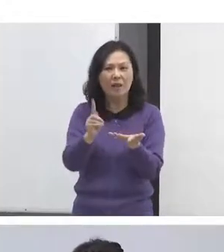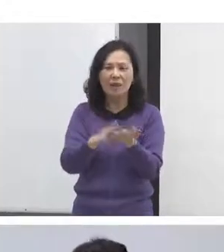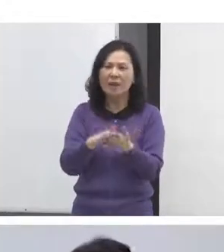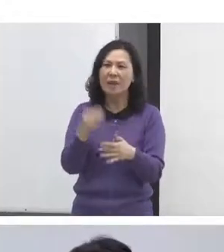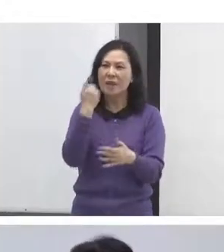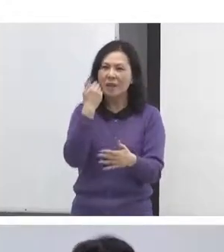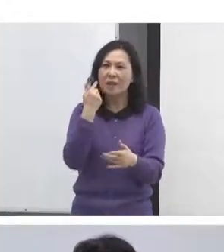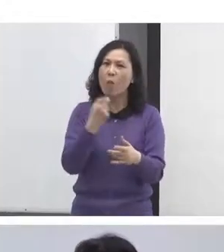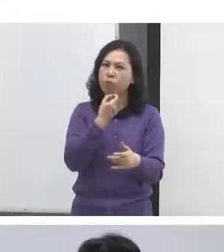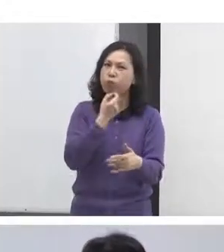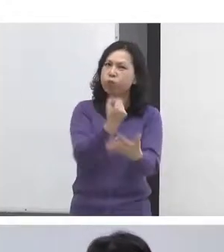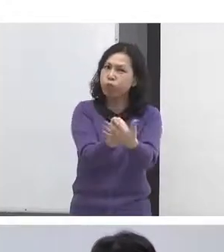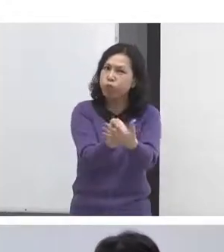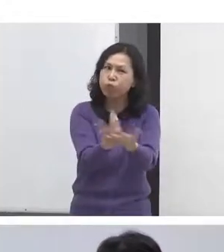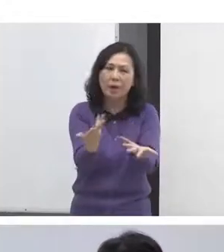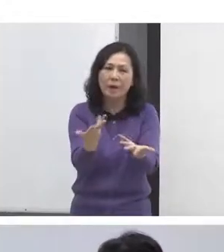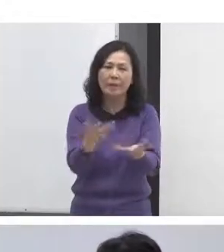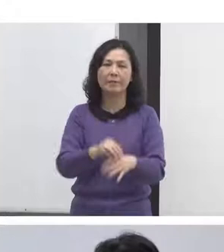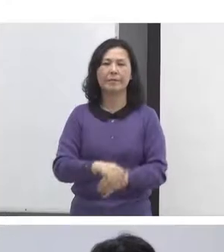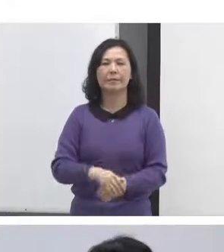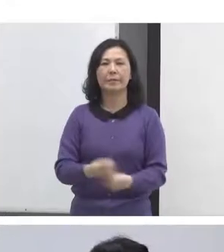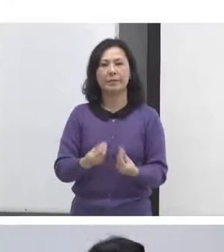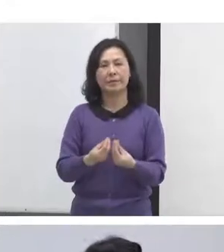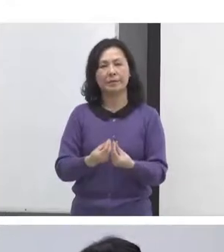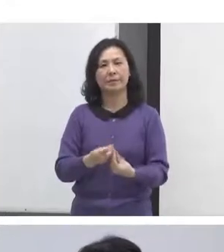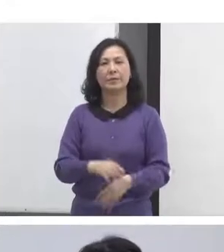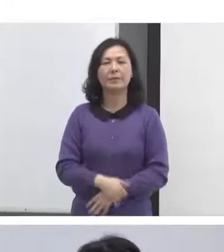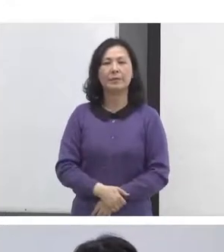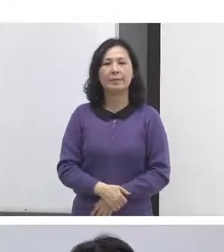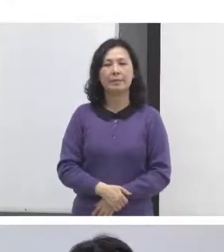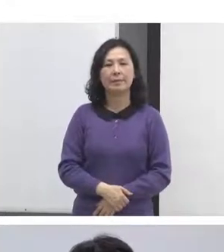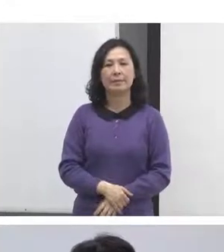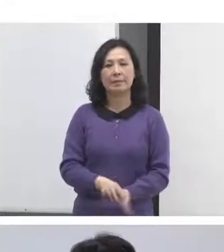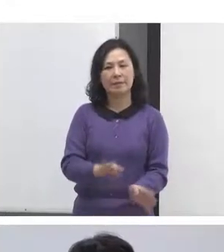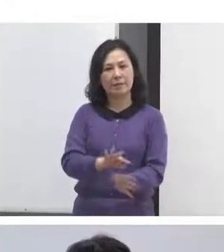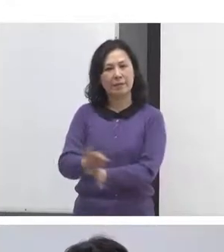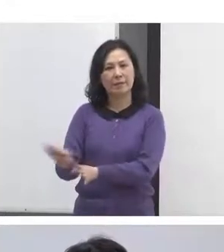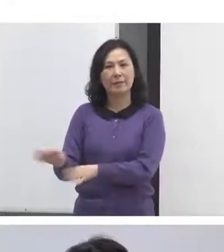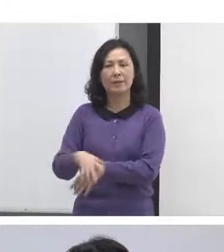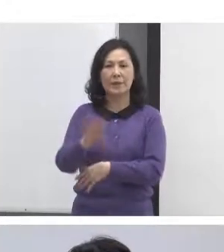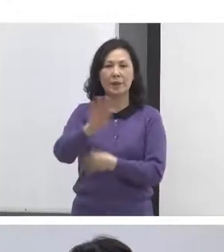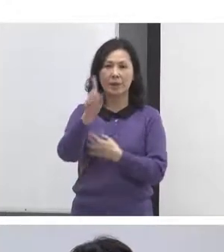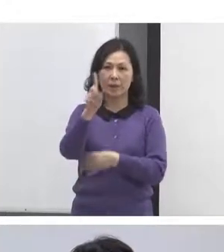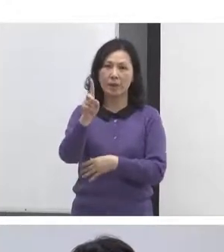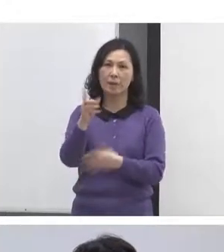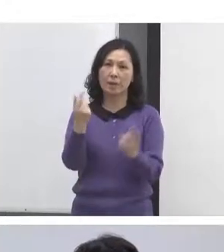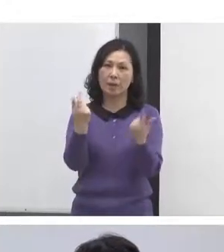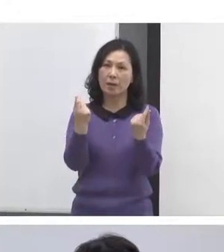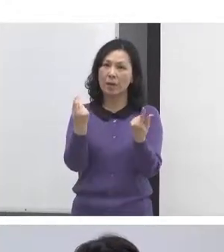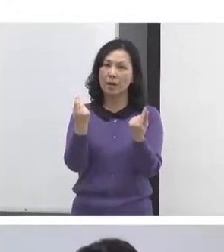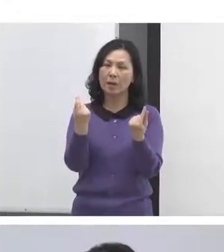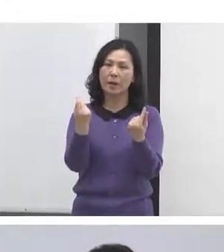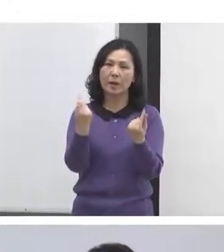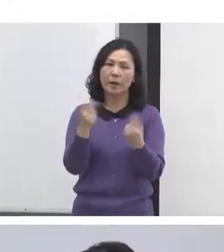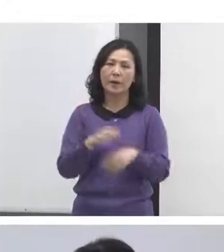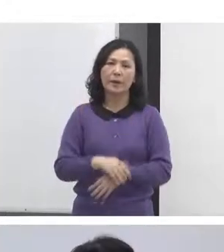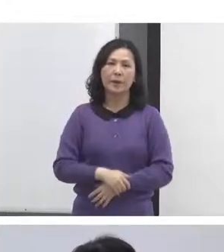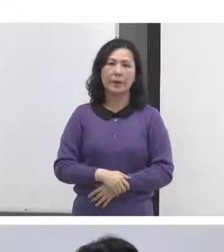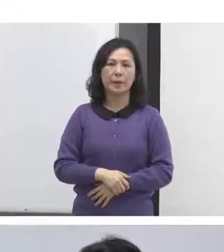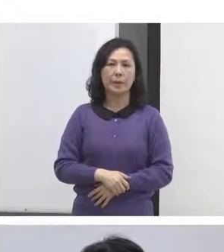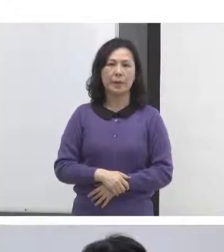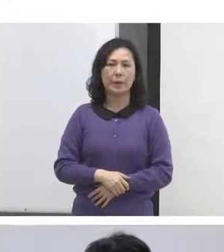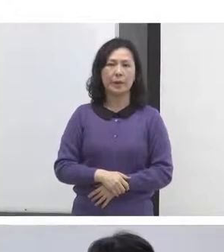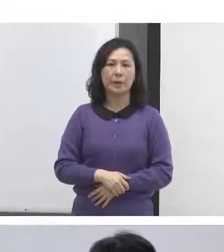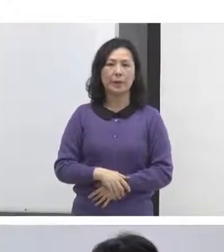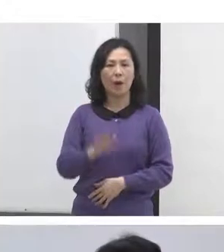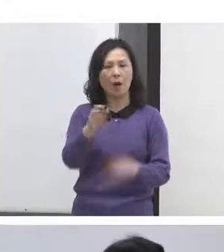留在这边哈。那那也有另外一个字哈，就是它也是蛮有